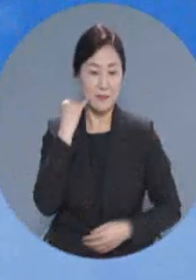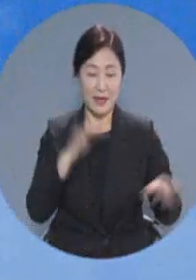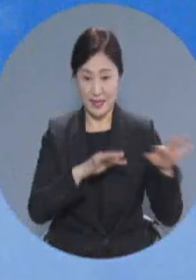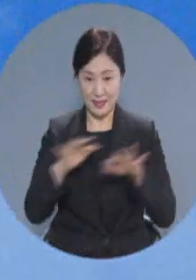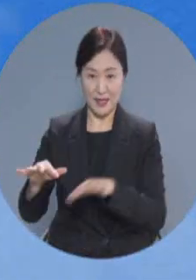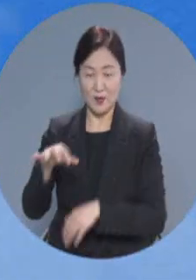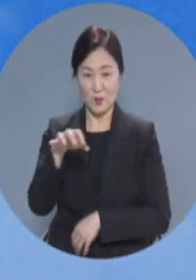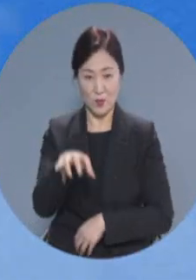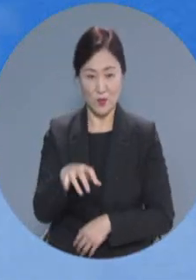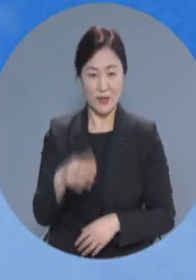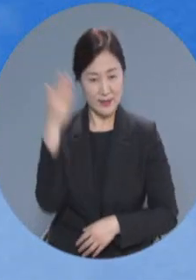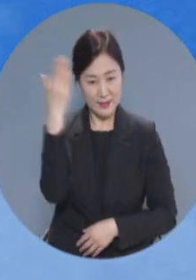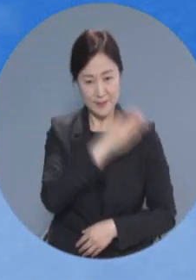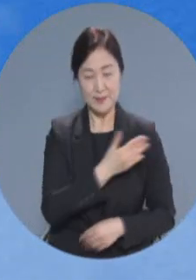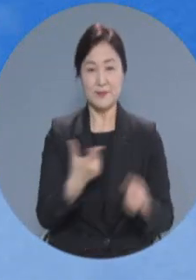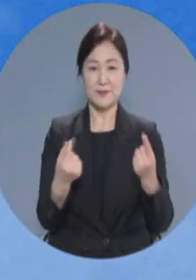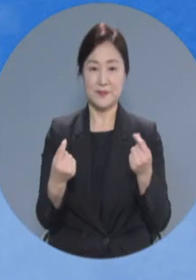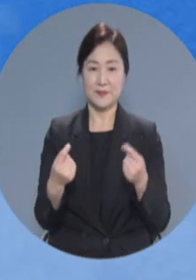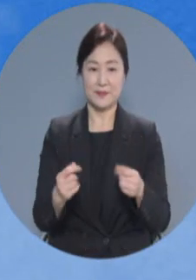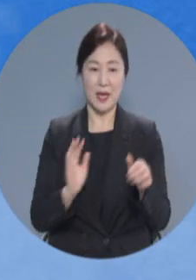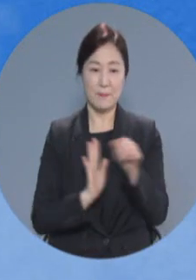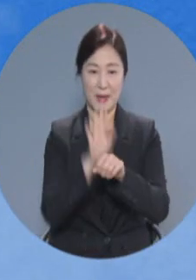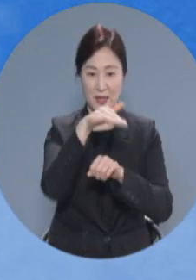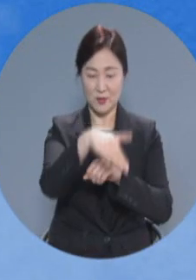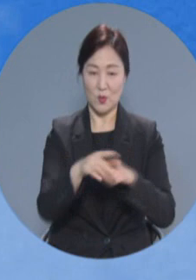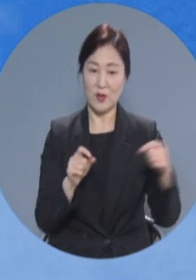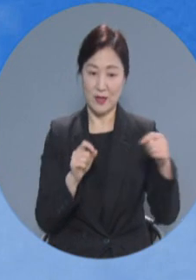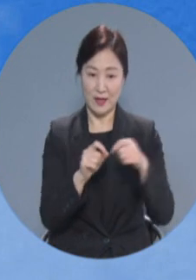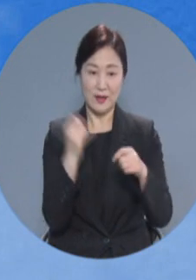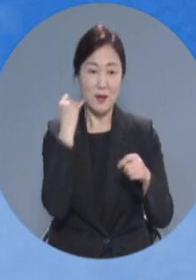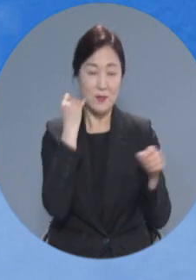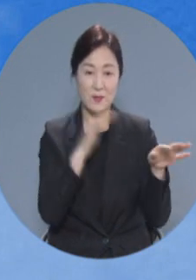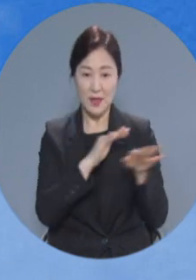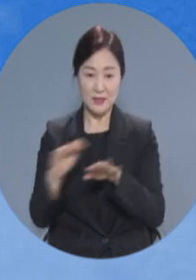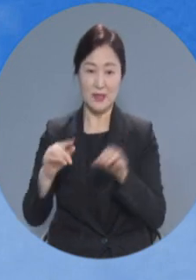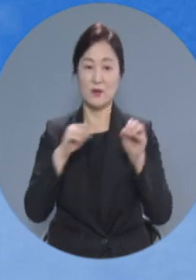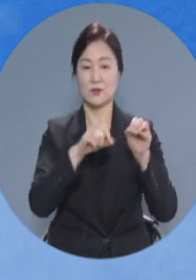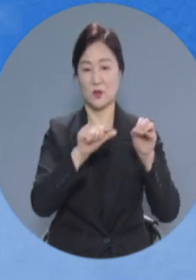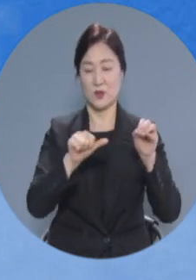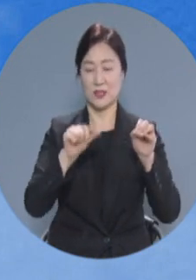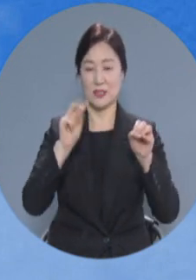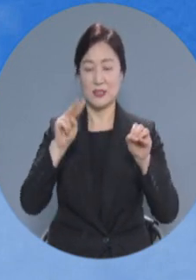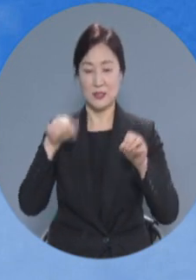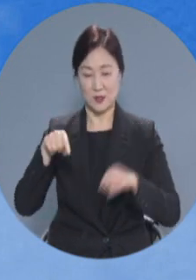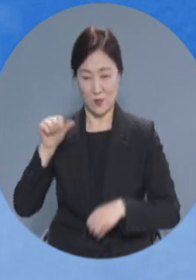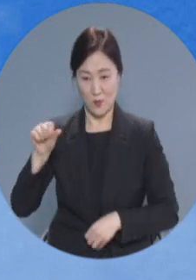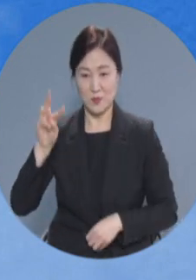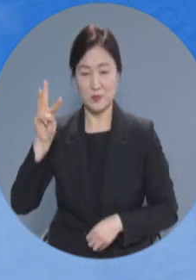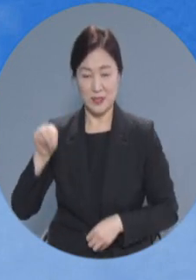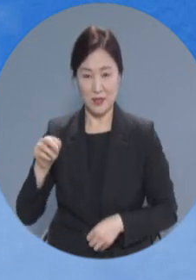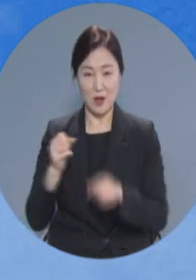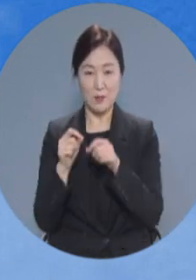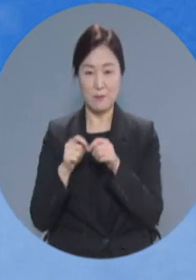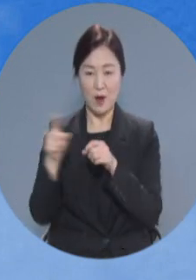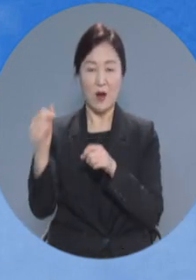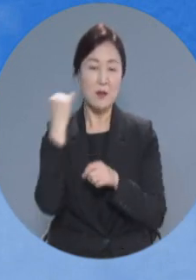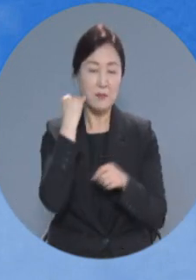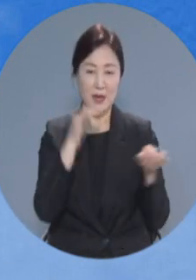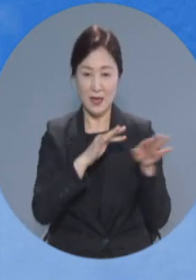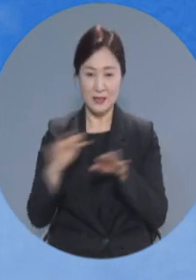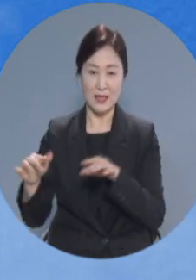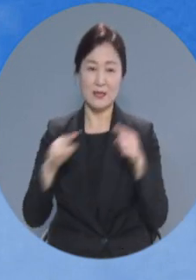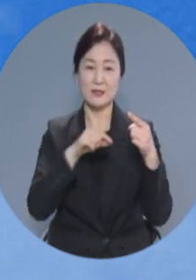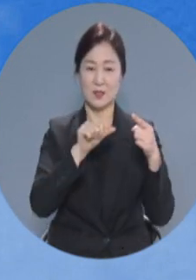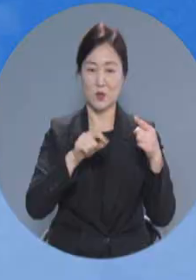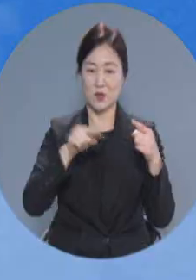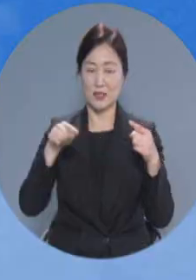상은 대체로 맞겠습니다 파도는 남의 서부 앞바다에서 0.5 해서 2.5m 원 바다에서 1.5 에서